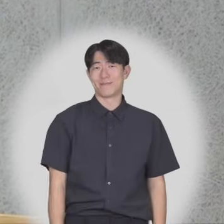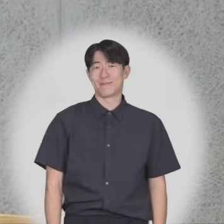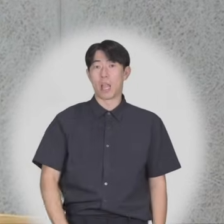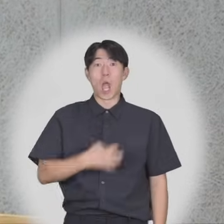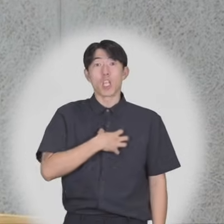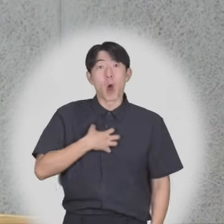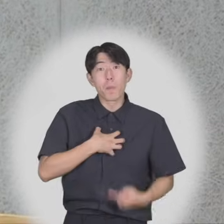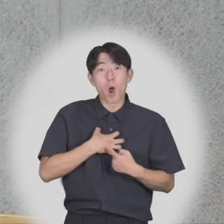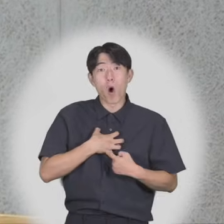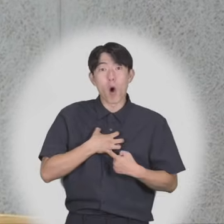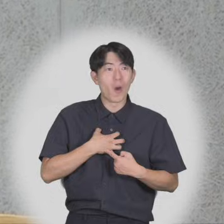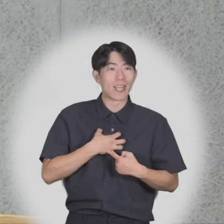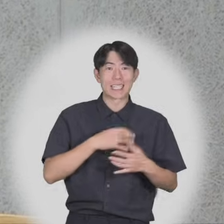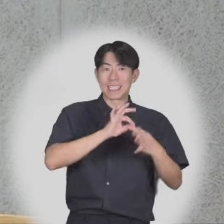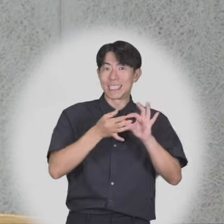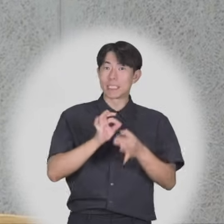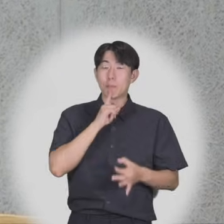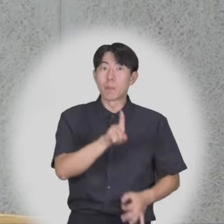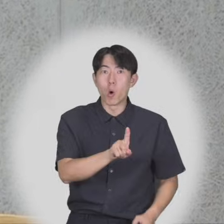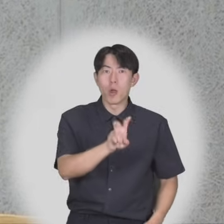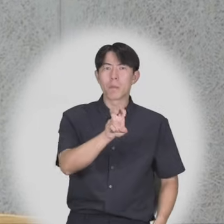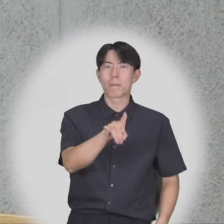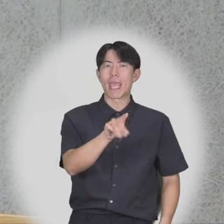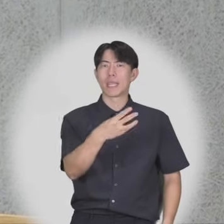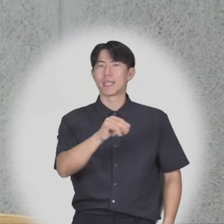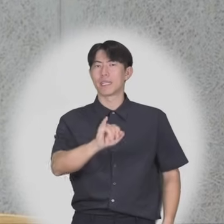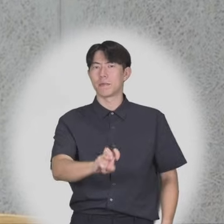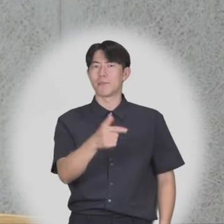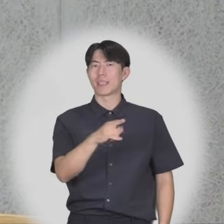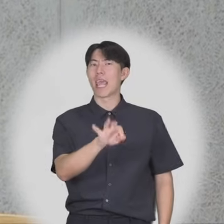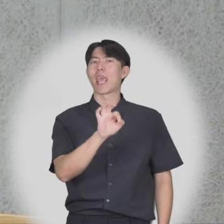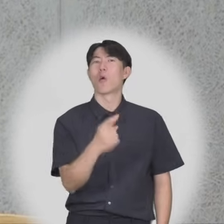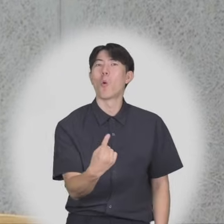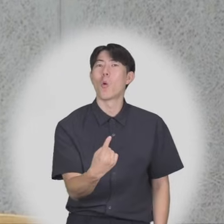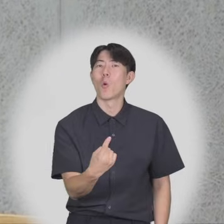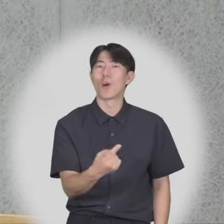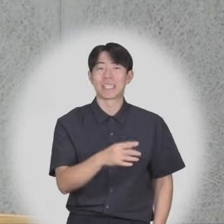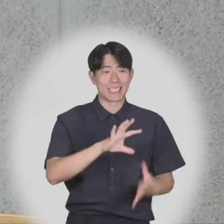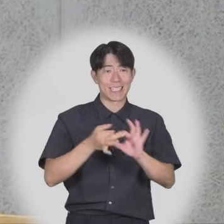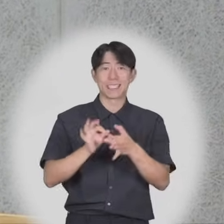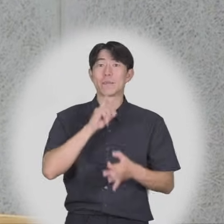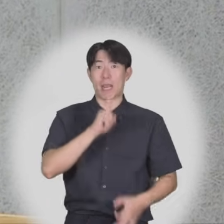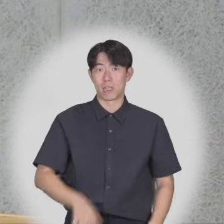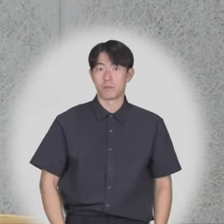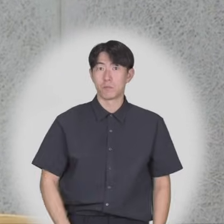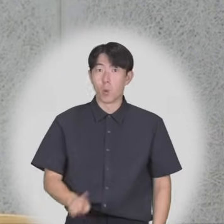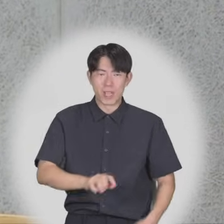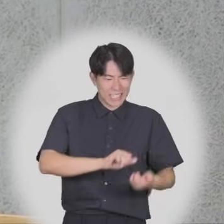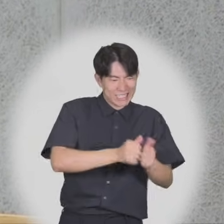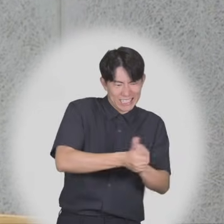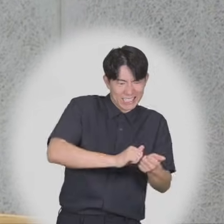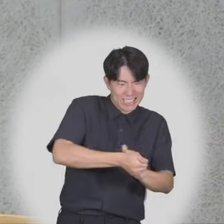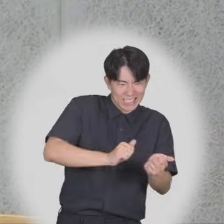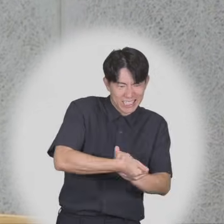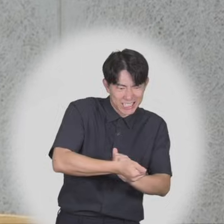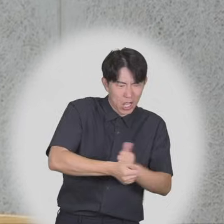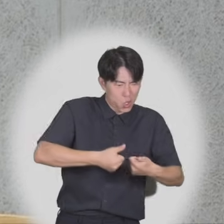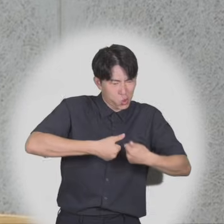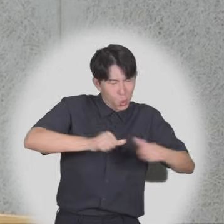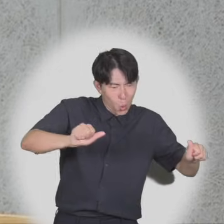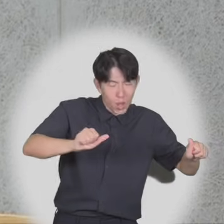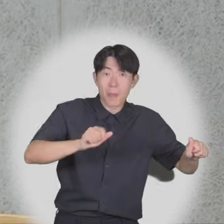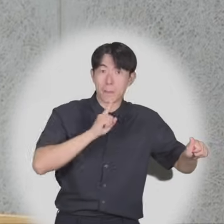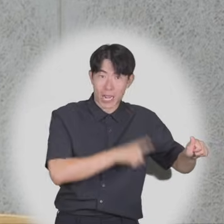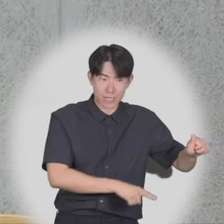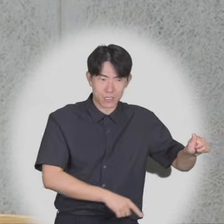헬라어로 메림네오라는 말이에요. 메림네오. 이 메림네오는요, 찢는다, 쪼갠다 하는 말하고